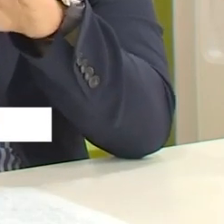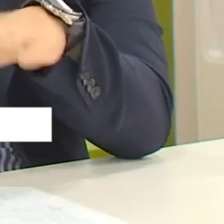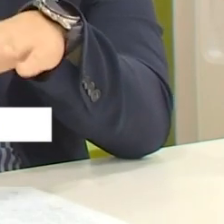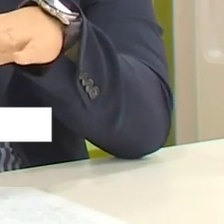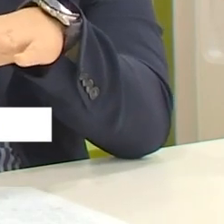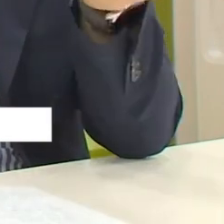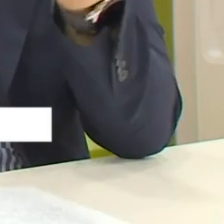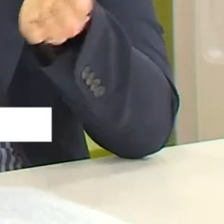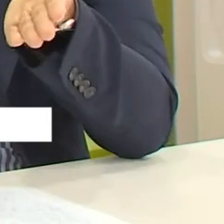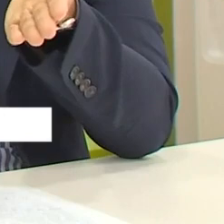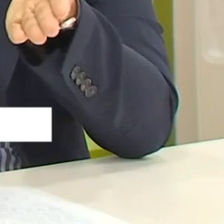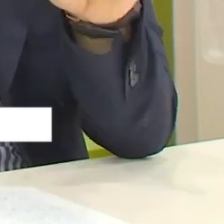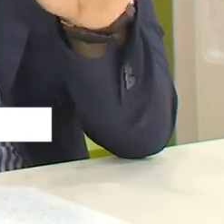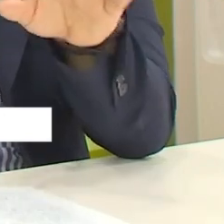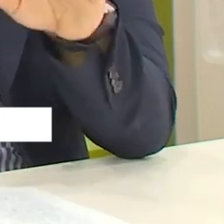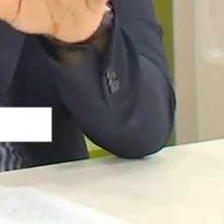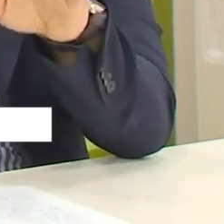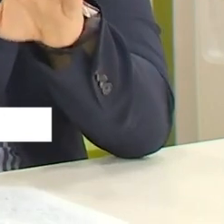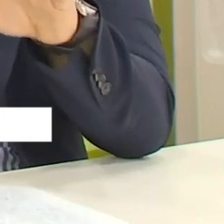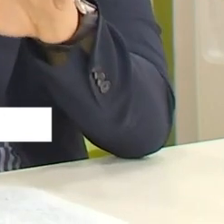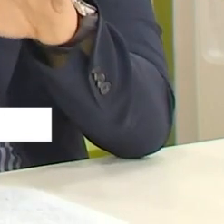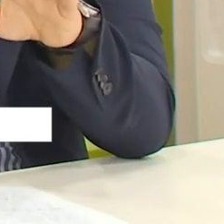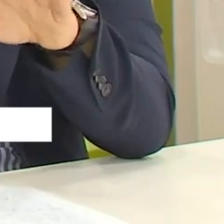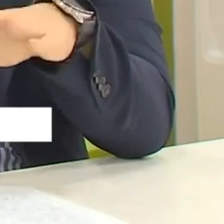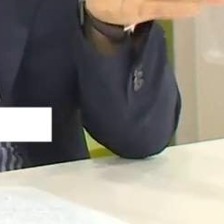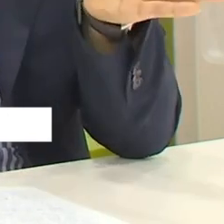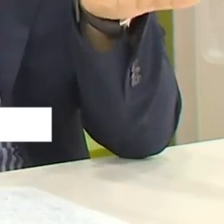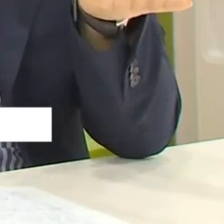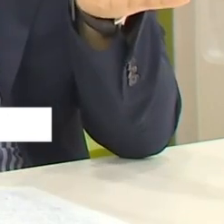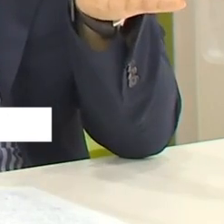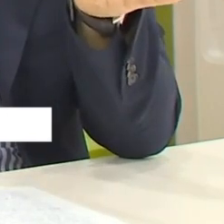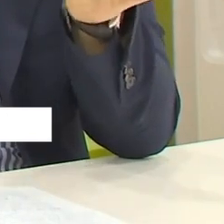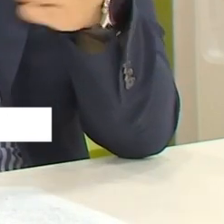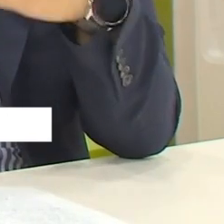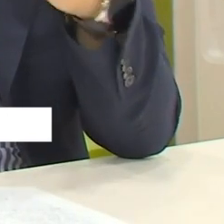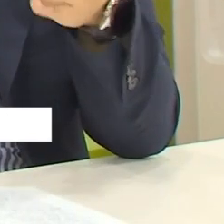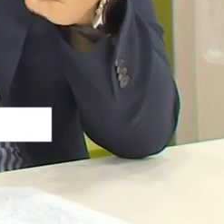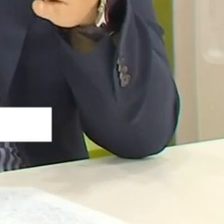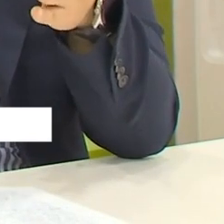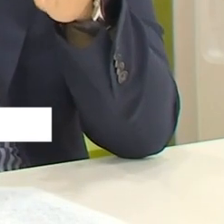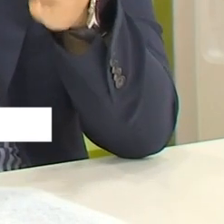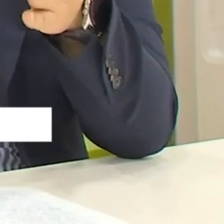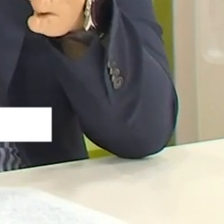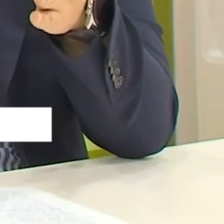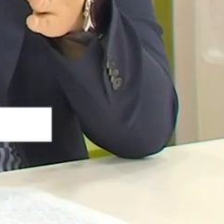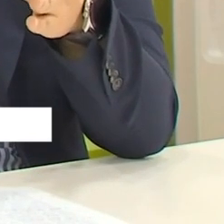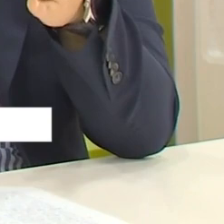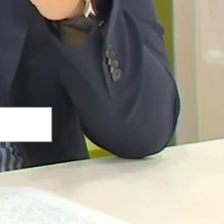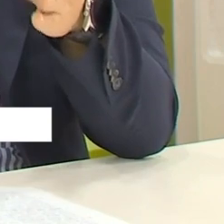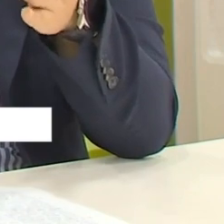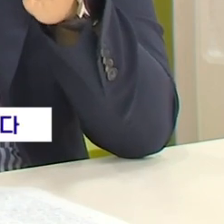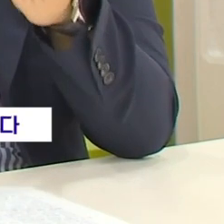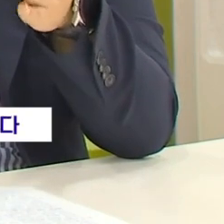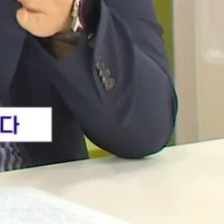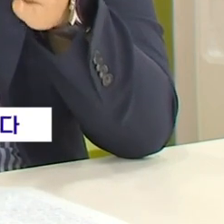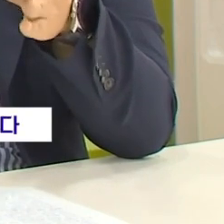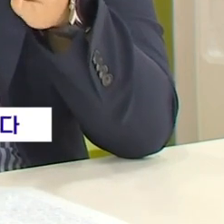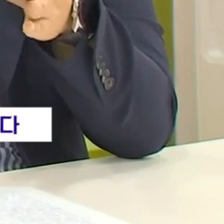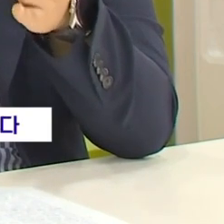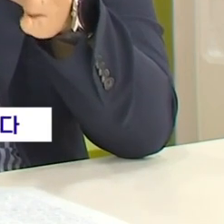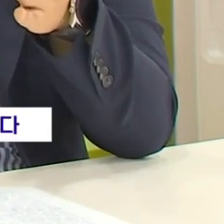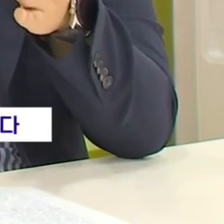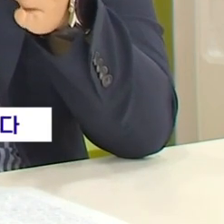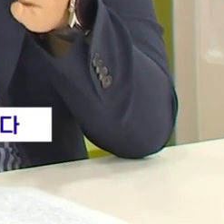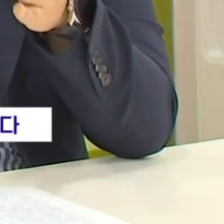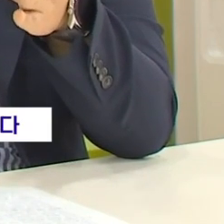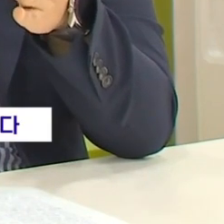있는 권리가 있습니다. 성인들도 삭제에 어려움을 겪을 건데요. 시범사업을 통해서 어느 정도 효과가 있는지를 저희 검증을 해서 연령 확대 같은 것도